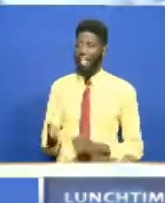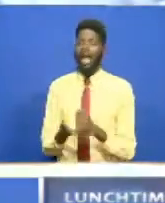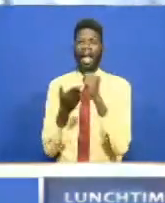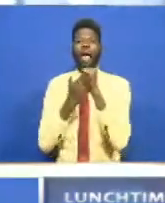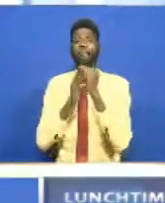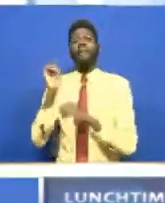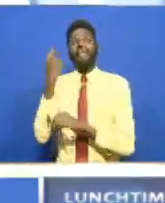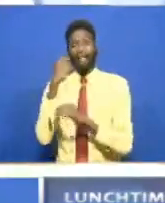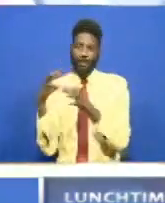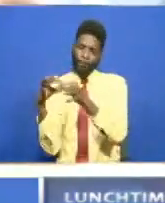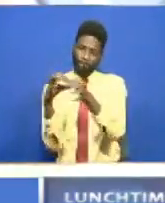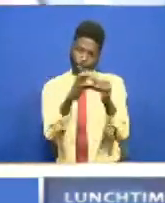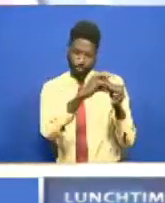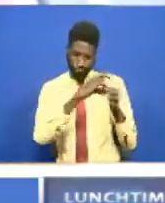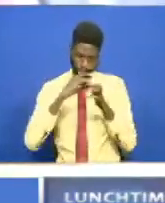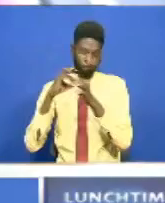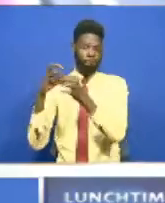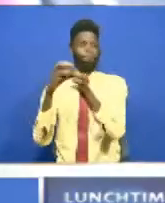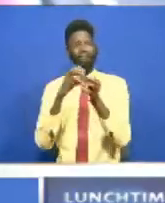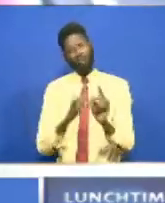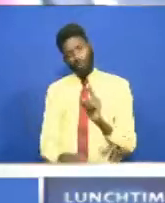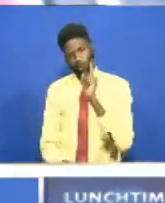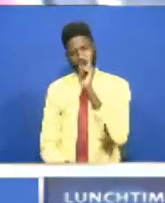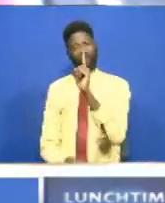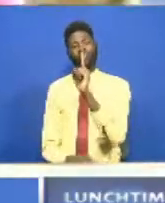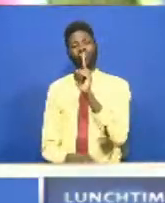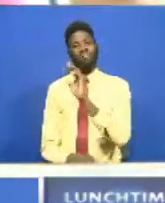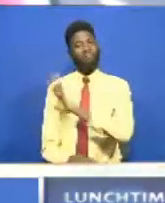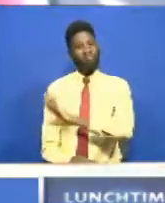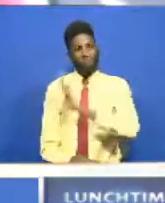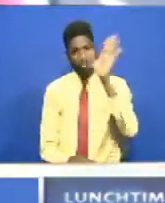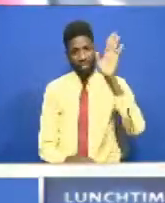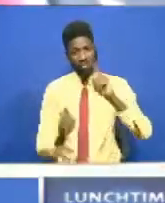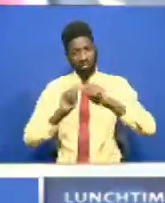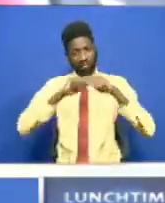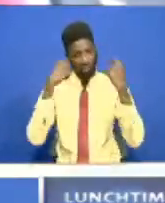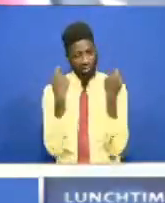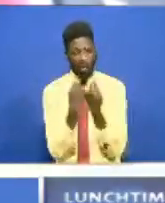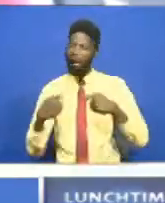kimoja. Tumalize mambo ya ubaguzi ya ukabila,